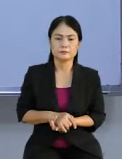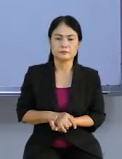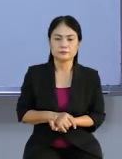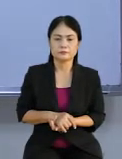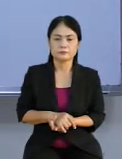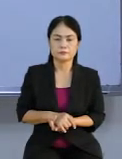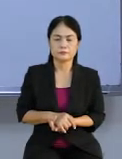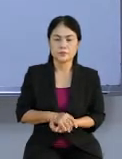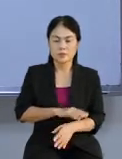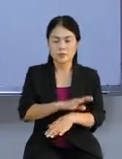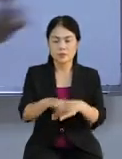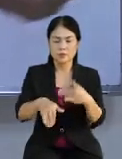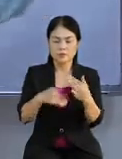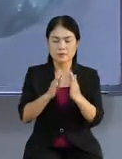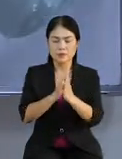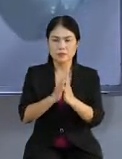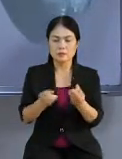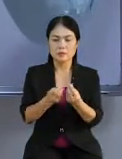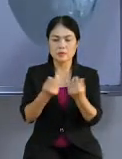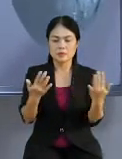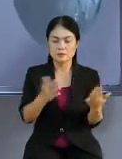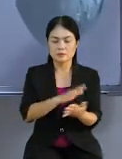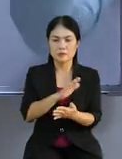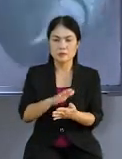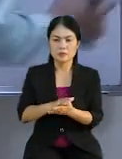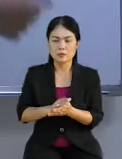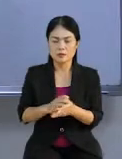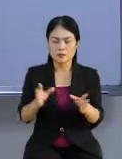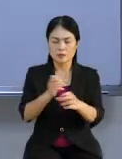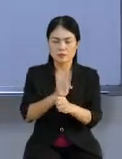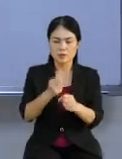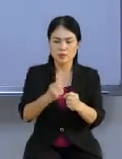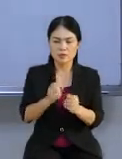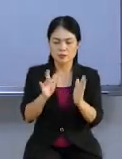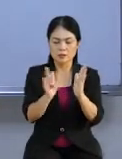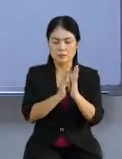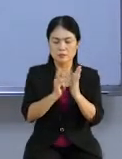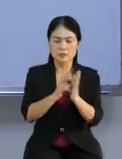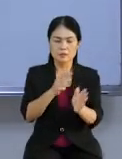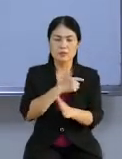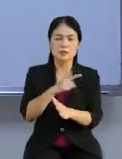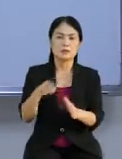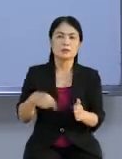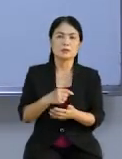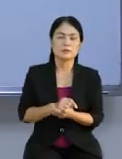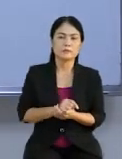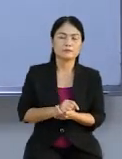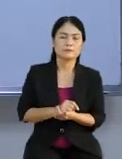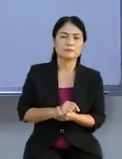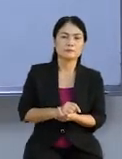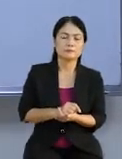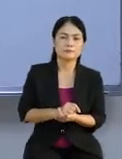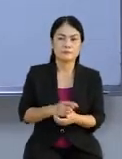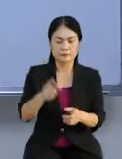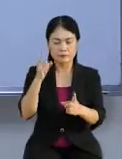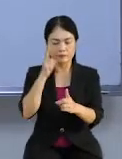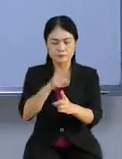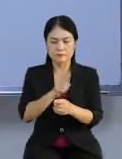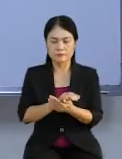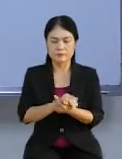bà ọ côn ở con trang của bọn học nên chân dừng chọc hãy nên không bằng nhạc bỏ dường chân đám